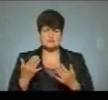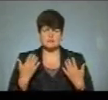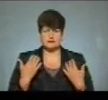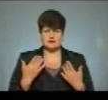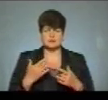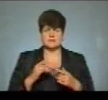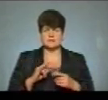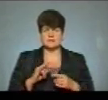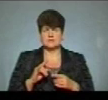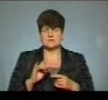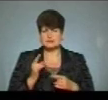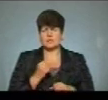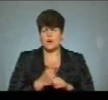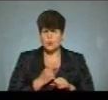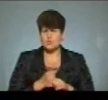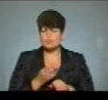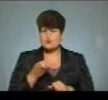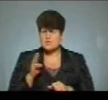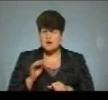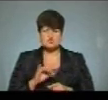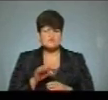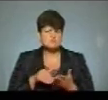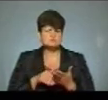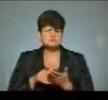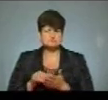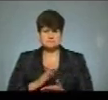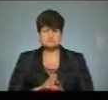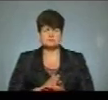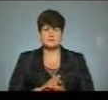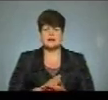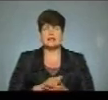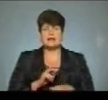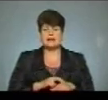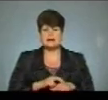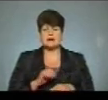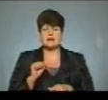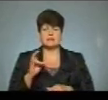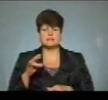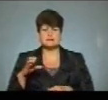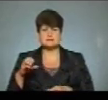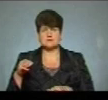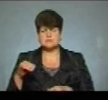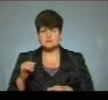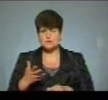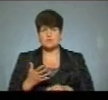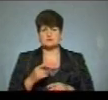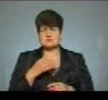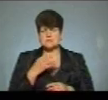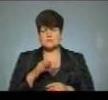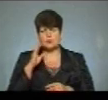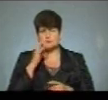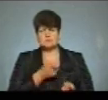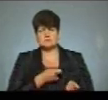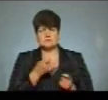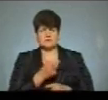спритна, роботяща. Він всім допомогла. Лікар-анестезіолог дитячої лікарні Богдан Криницький повідомив, хлопця доправили